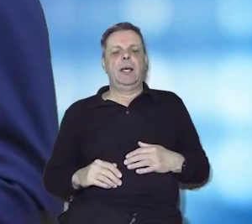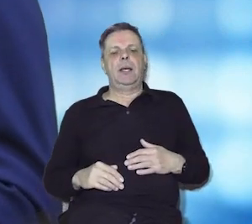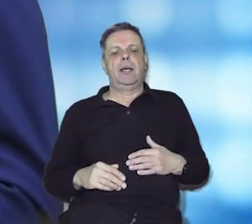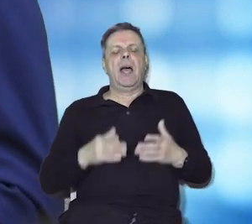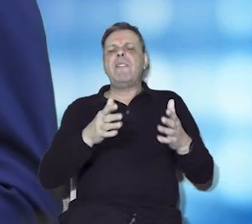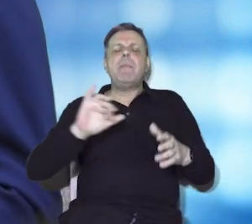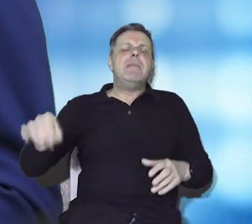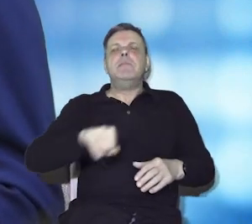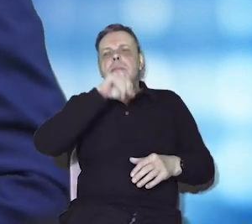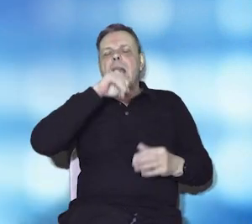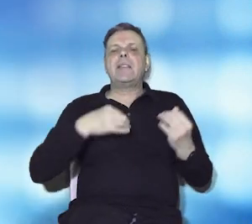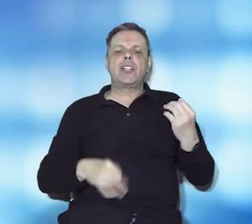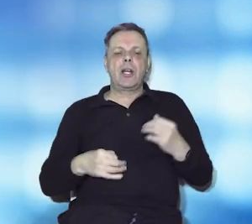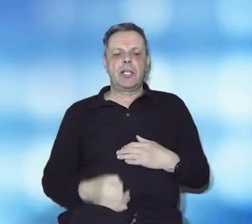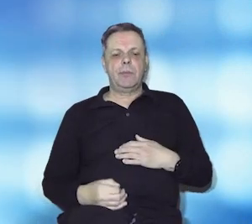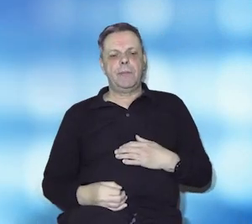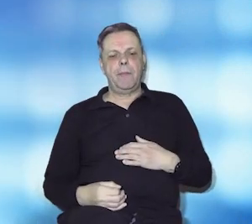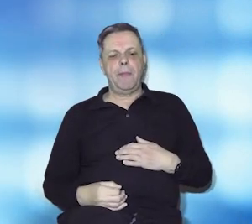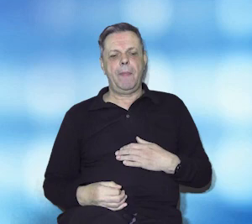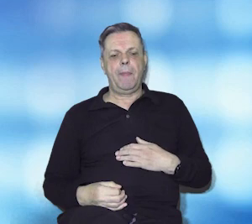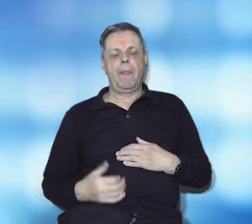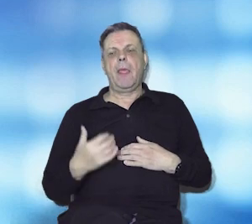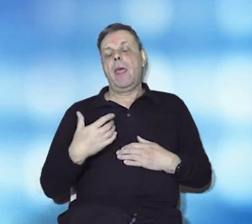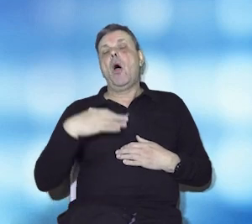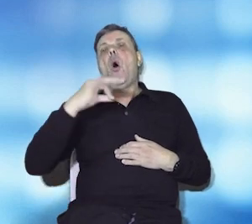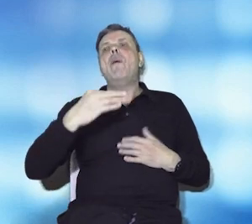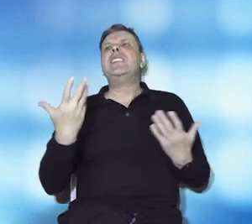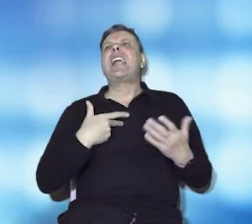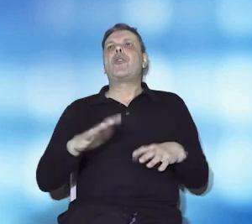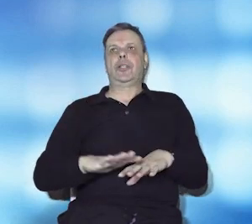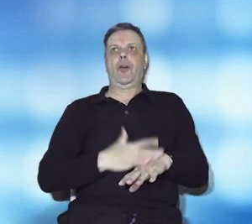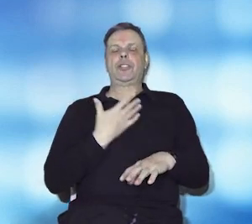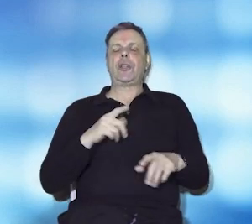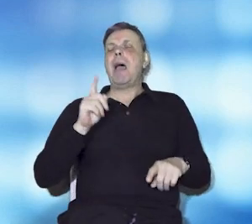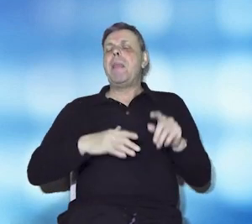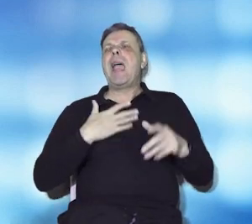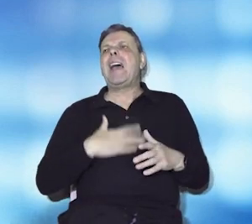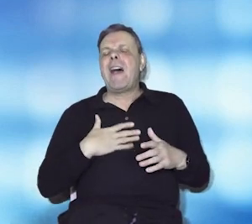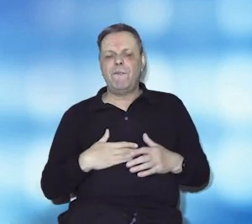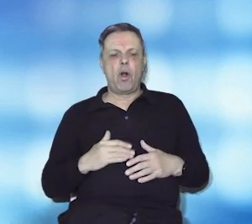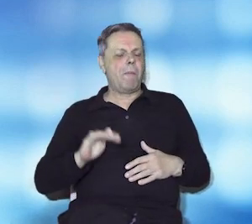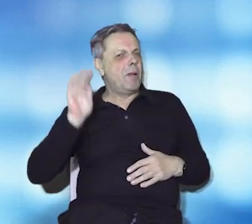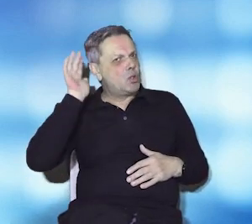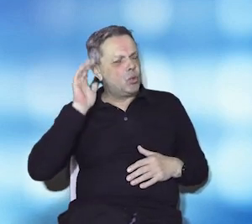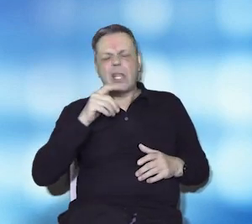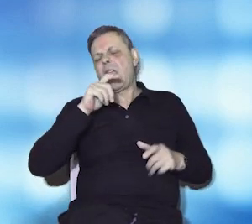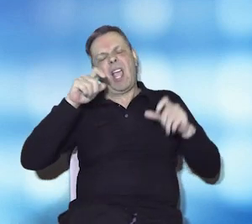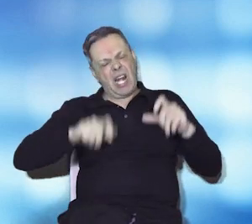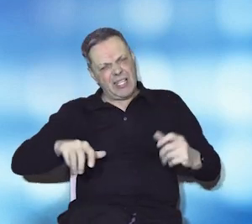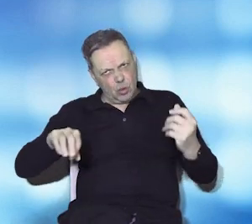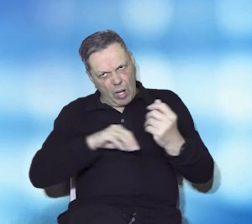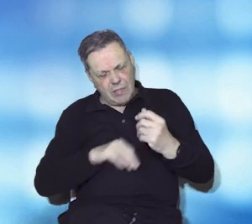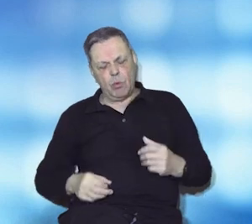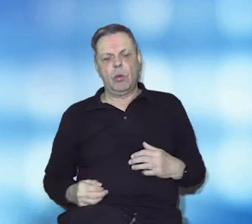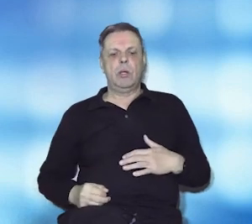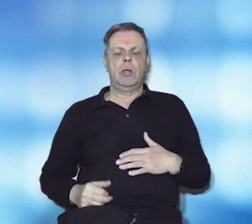najdraža glazba? Meni je najdraža glazba. Ja, ovisi kakvog sam raspoloženja, nekad volim poslušati klasičnu glazbu. Što